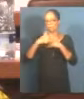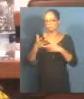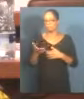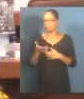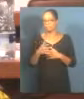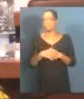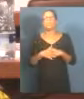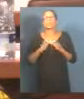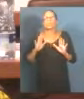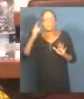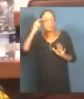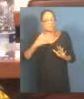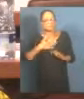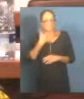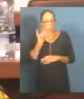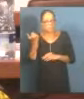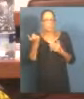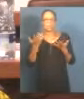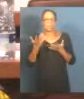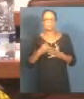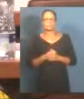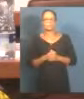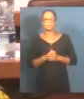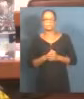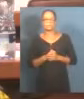plus pertinent d'envisager